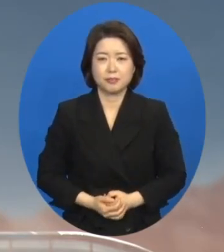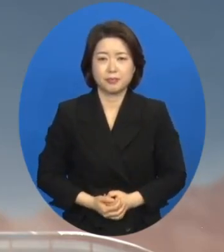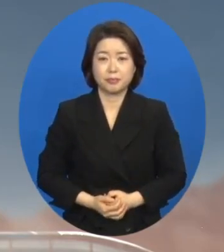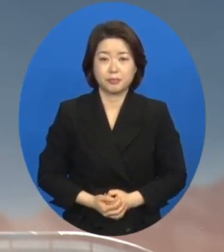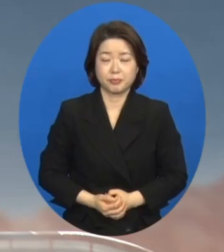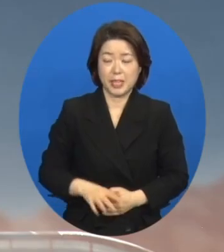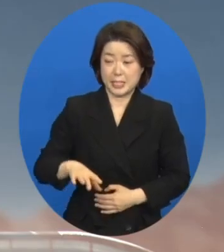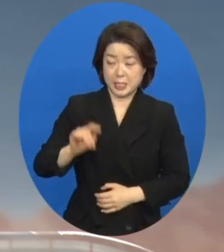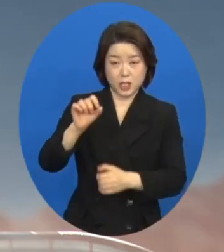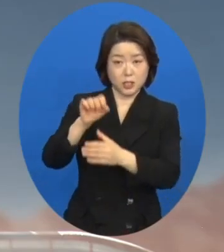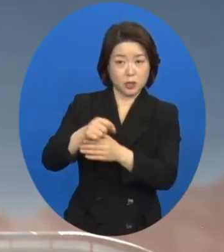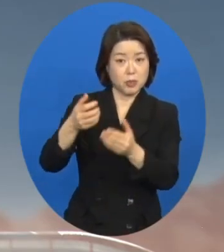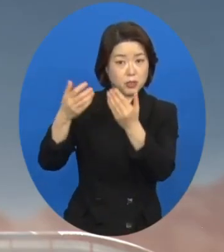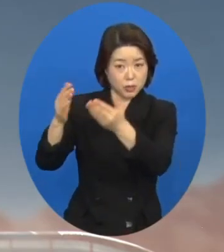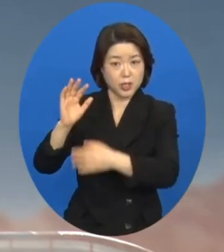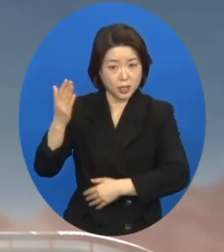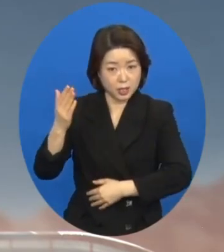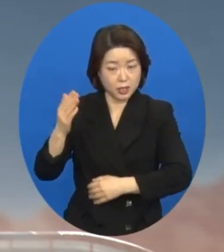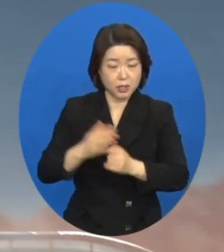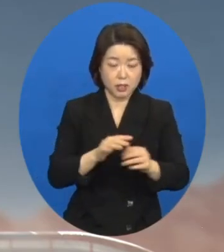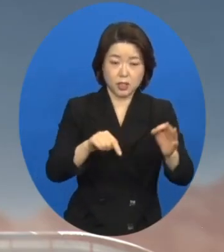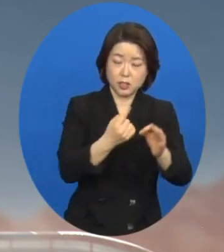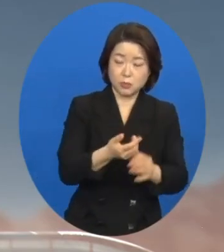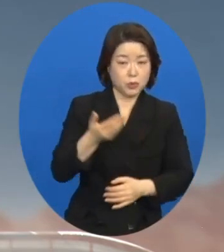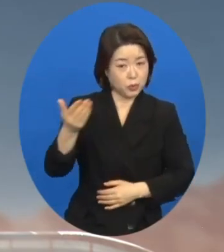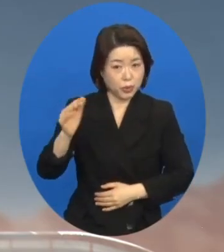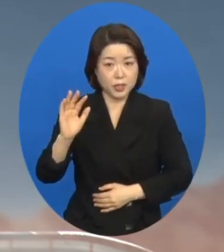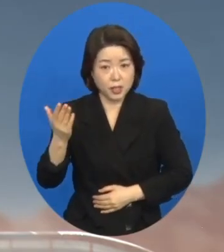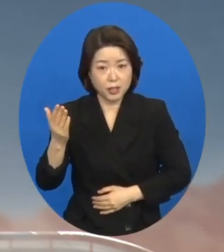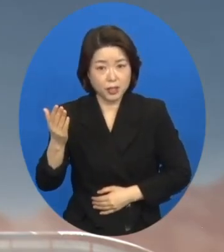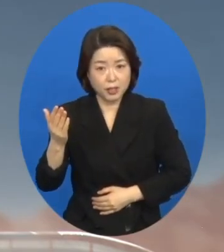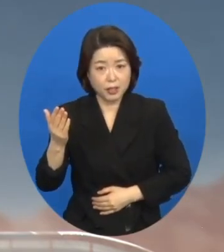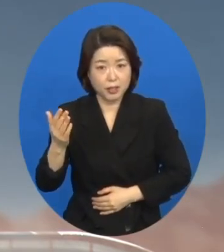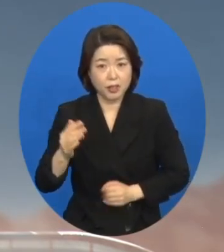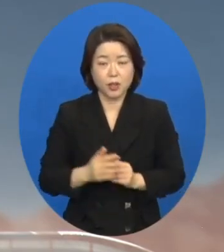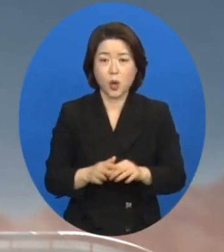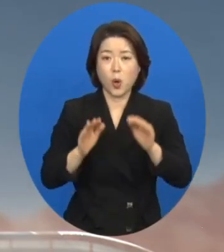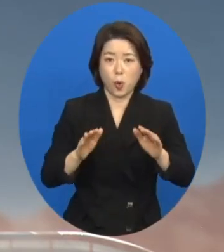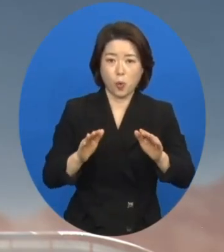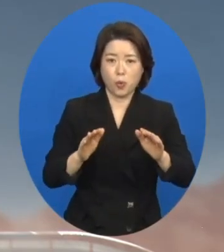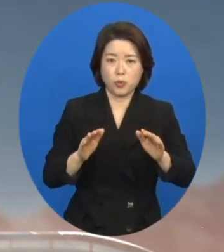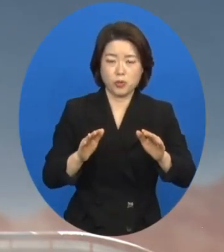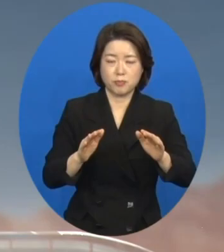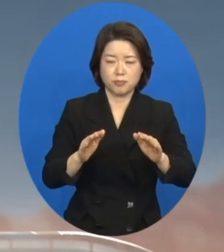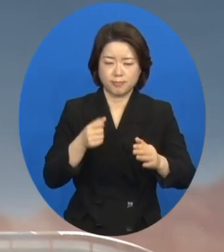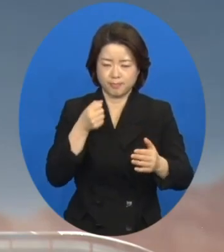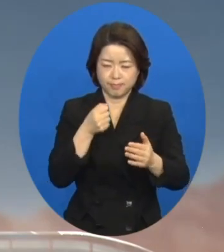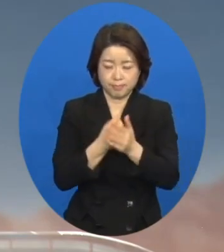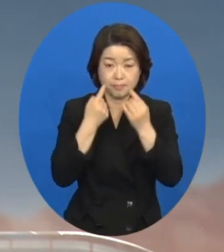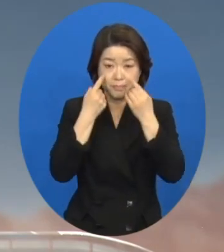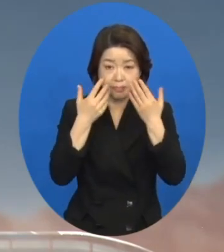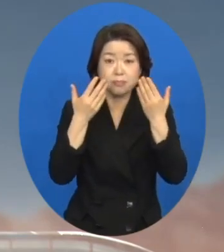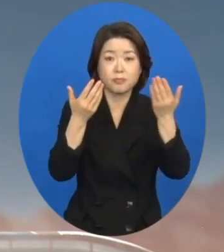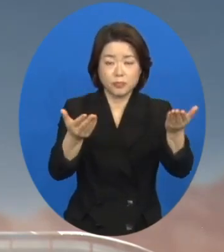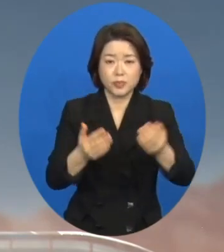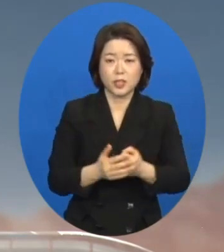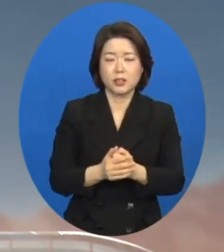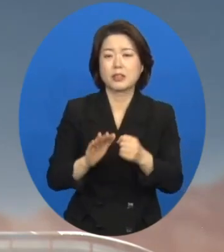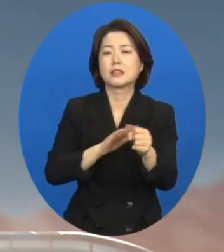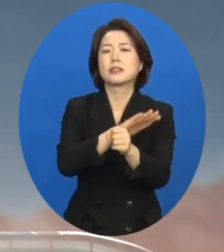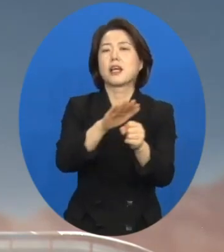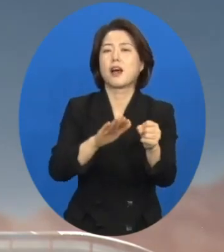첫 열매 바쳐야 됩니까? 11조 내야 됩니까? 오늘 종결 지어드릴게요.